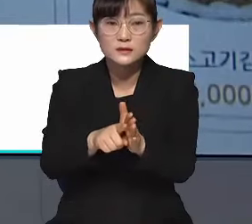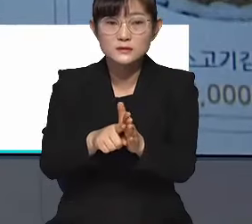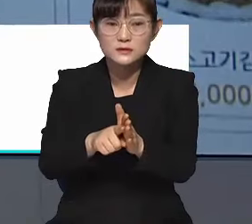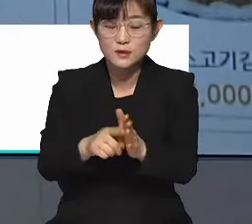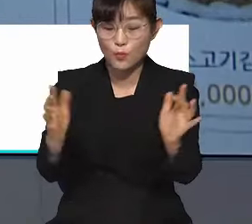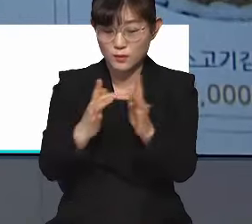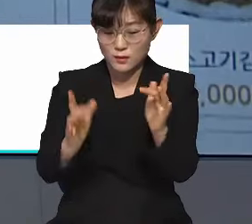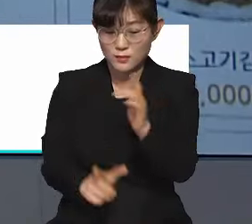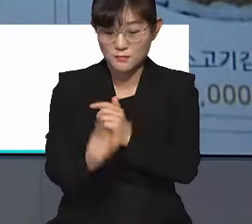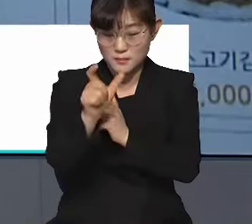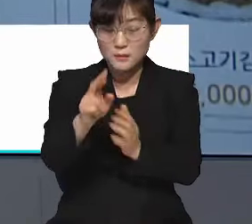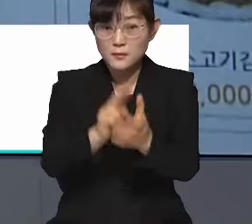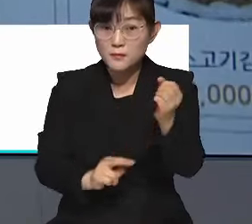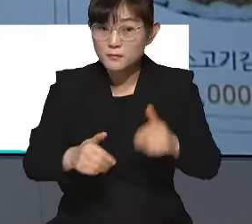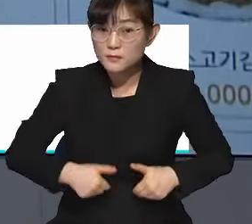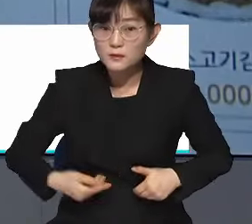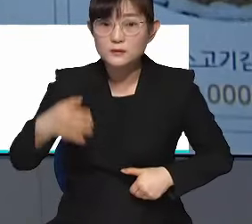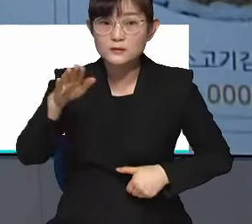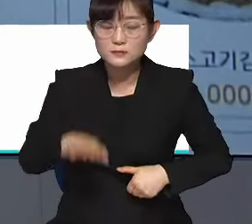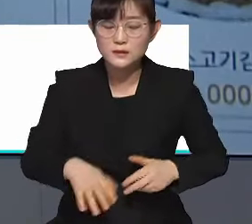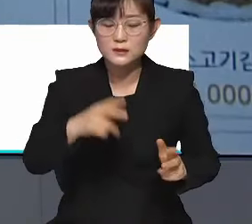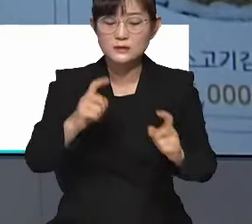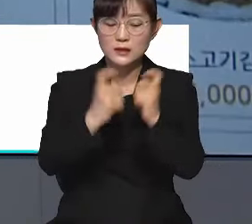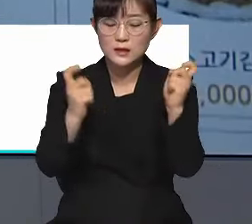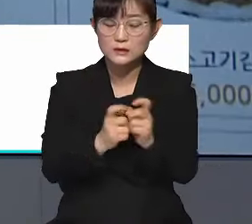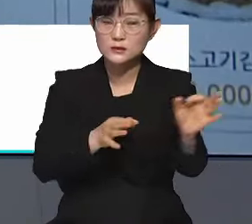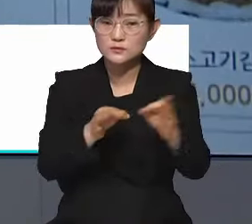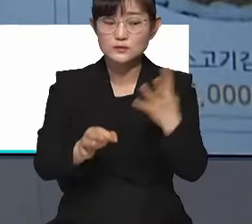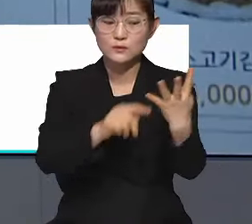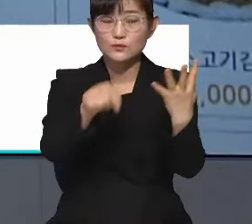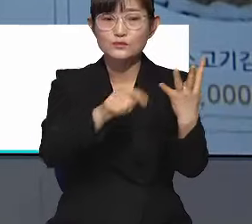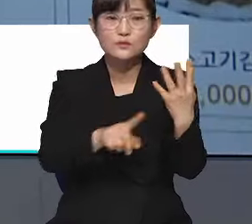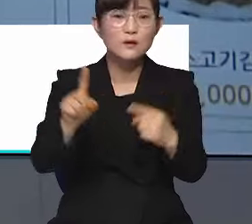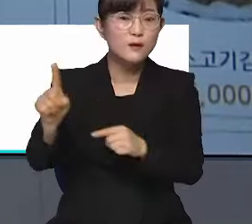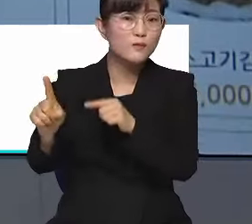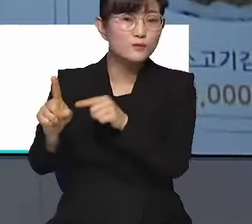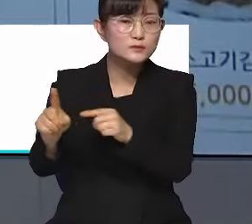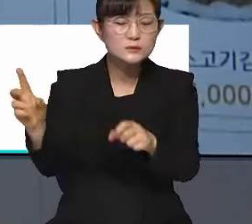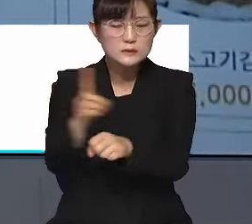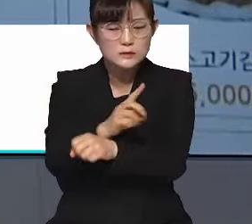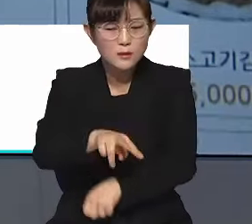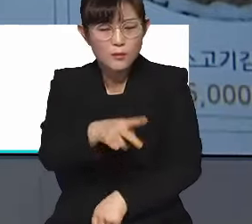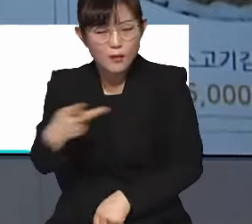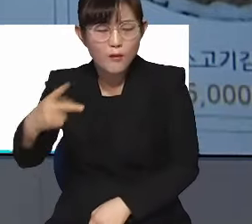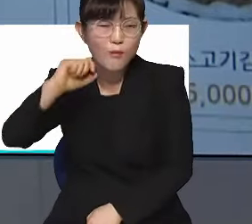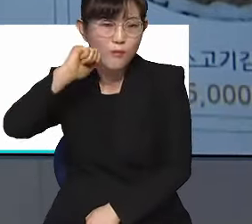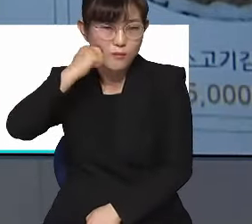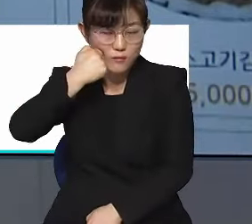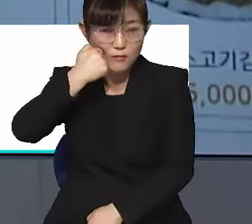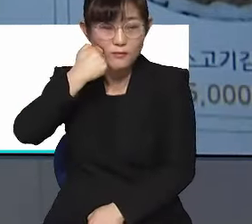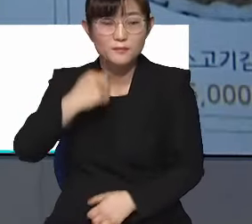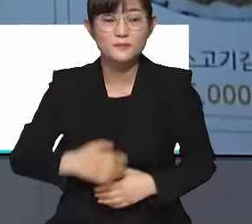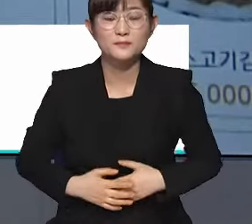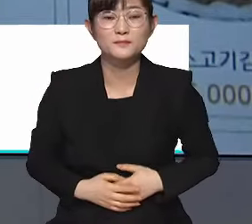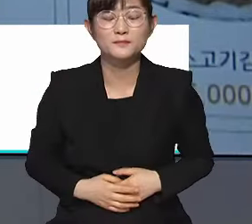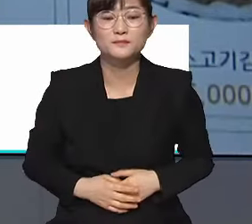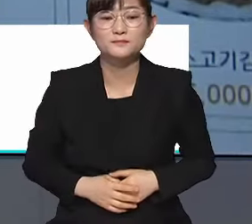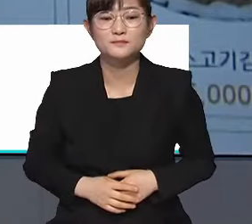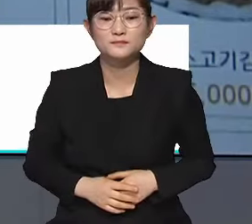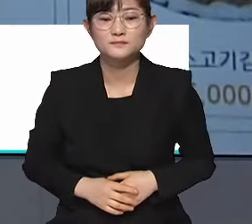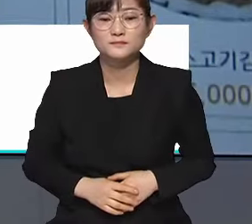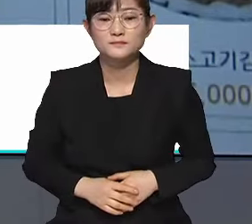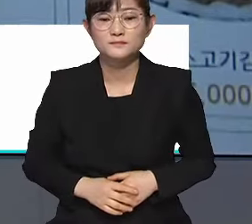진출이 절실하지만 자영업체의 네 곳 가운데 한 곳은 여전히 디지털 전환에 어려움을 겪고 있습니다. 박성호 기자의